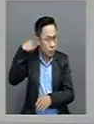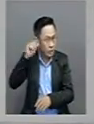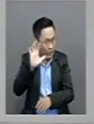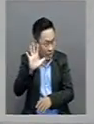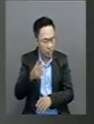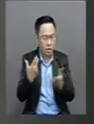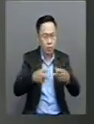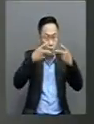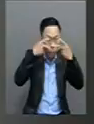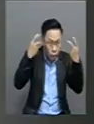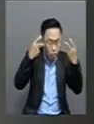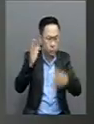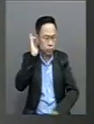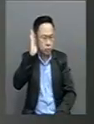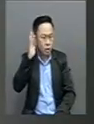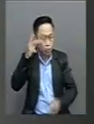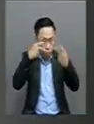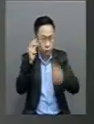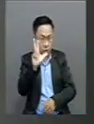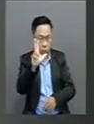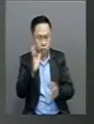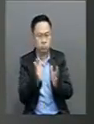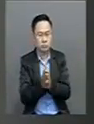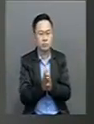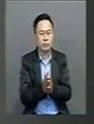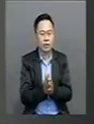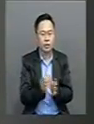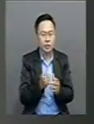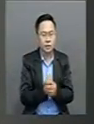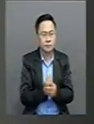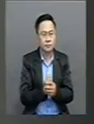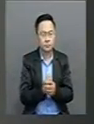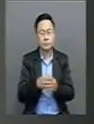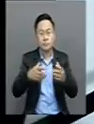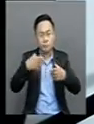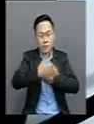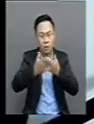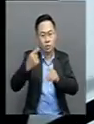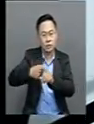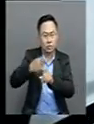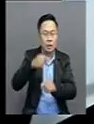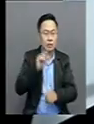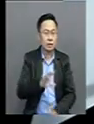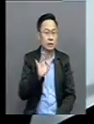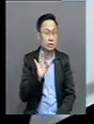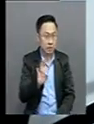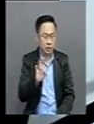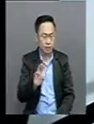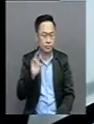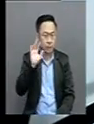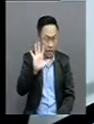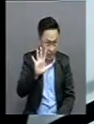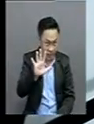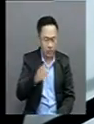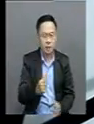าย3คนก็พังประตูเข้าไปคือเขาแบ่งกันนอนเป็น2ชั้นครับคือชั้น7กับชั้น5ไปที่